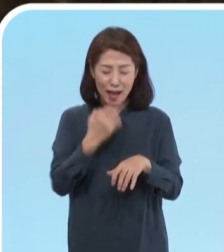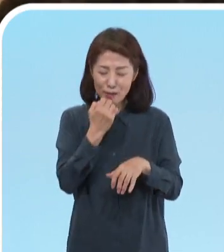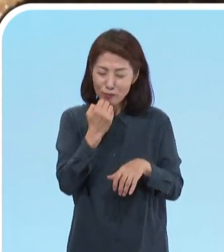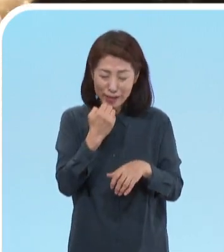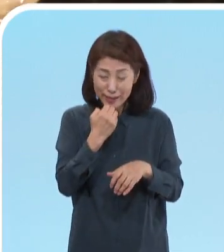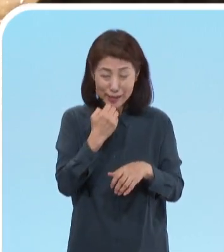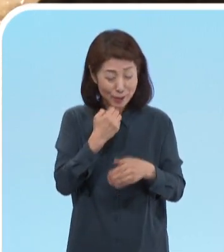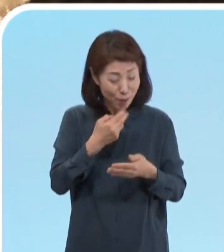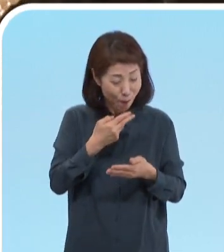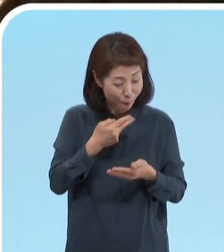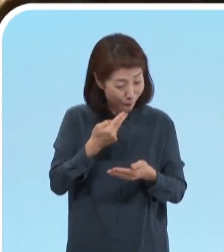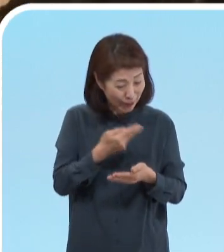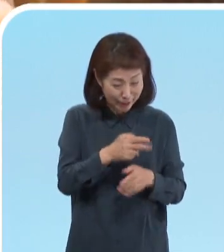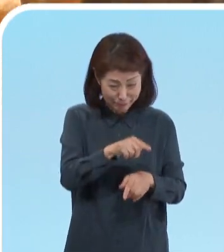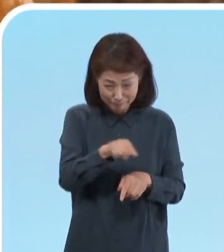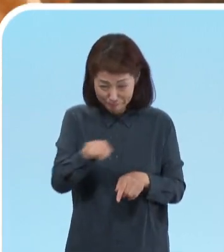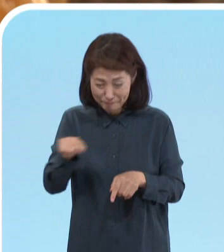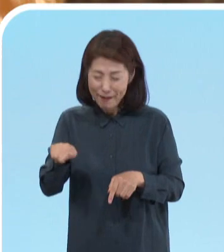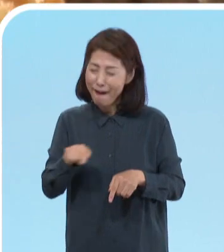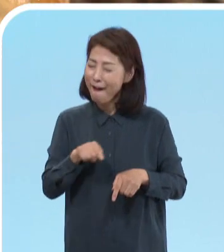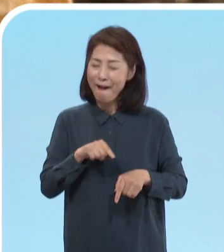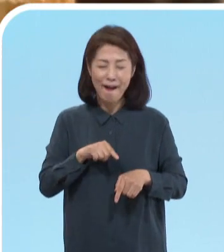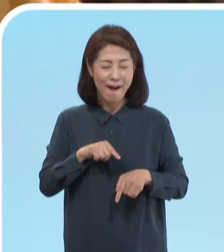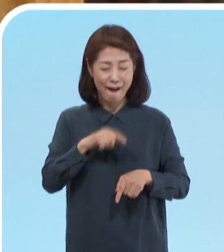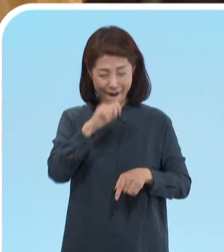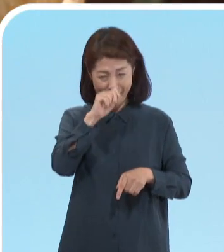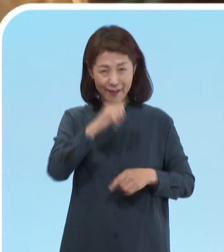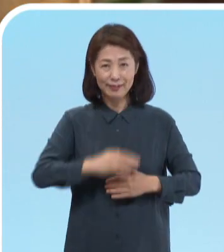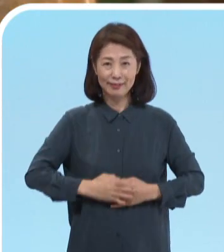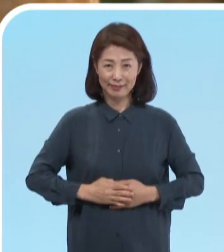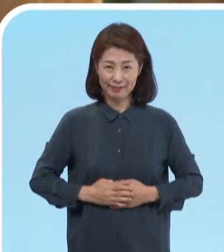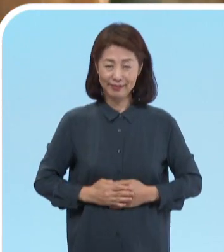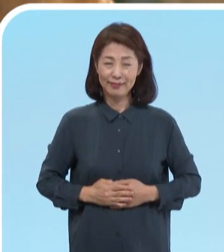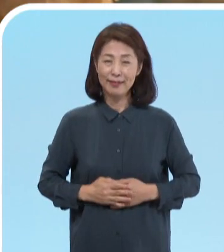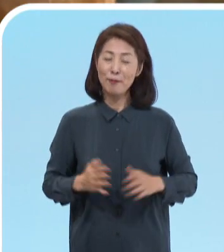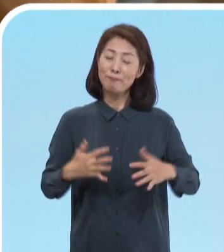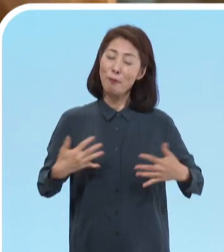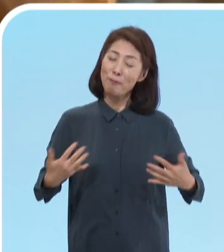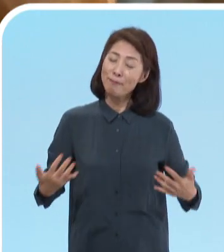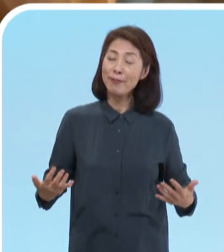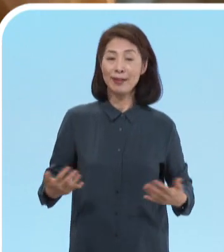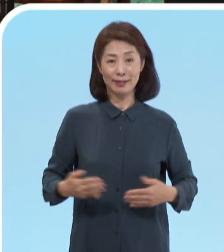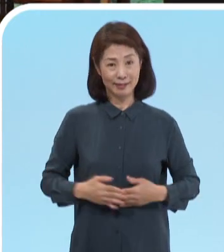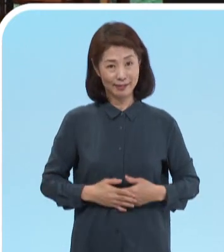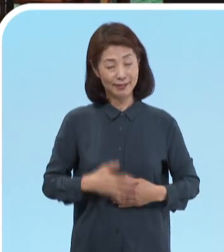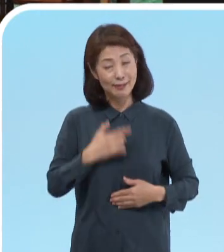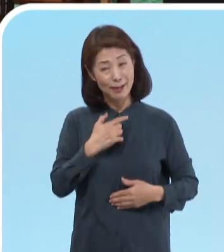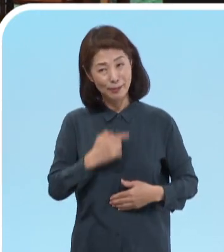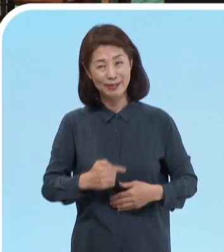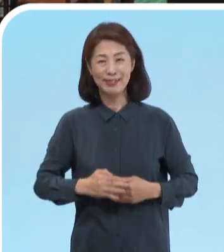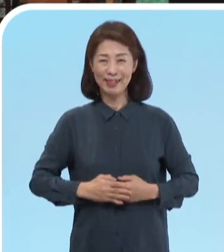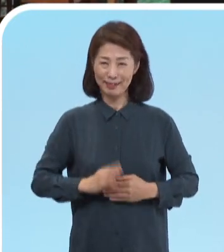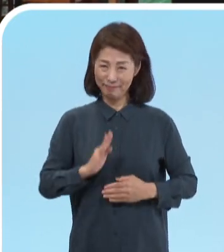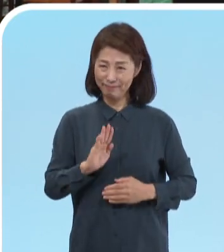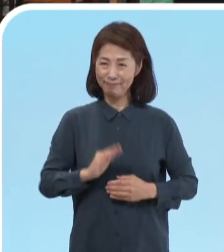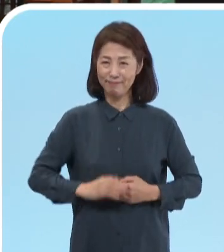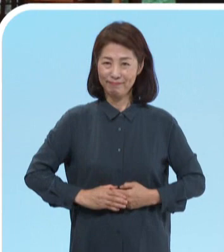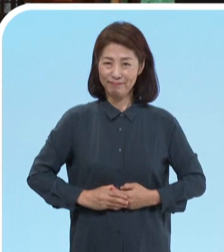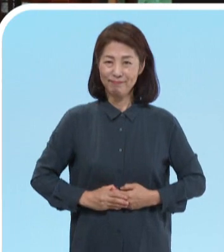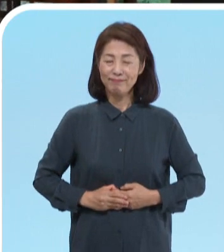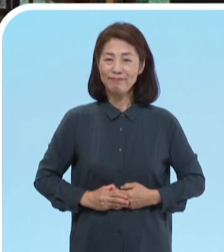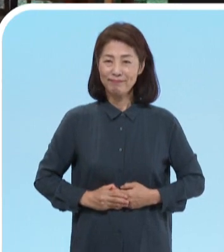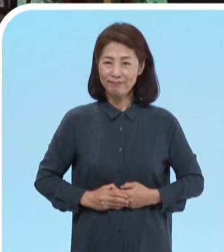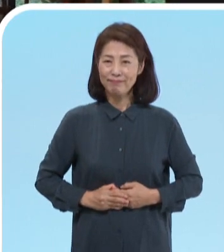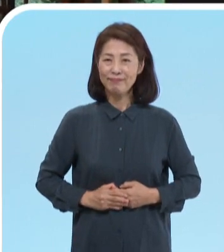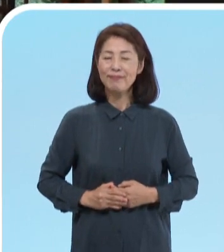丹波栗の御膳が食べられるなんてすごい贅沢ですよね。 このゆったりとした、ね、空間でのんびりして帰ってください。 い